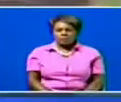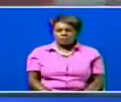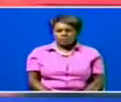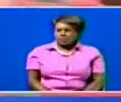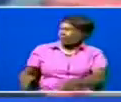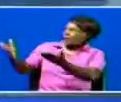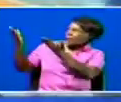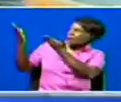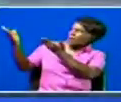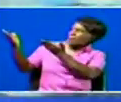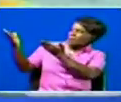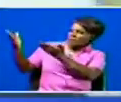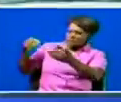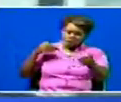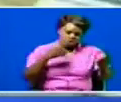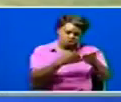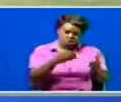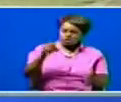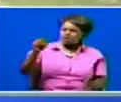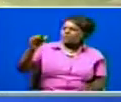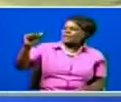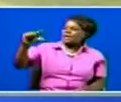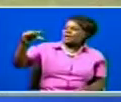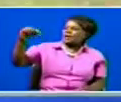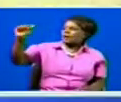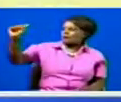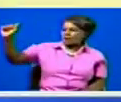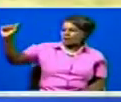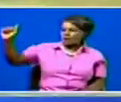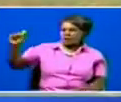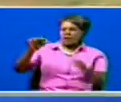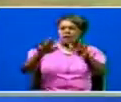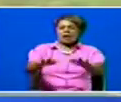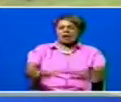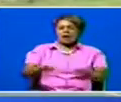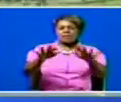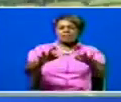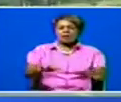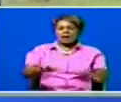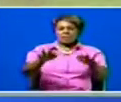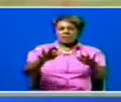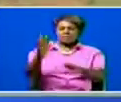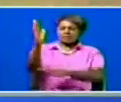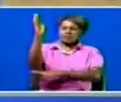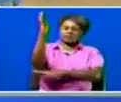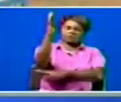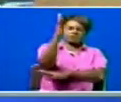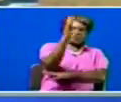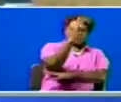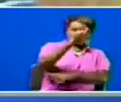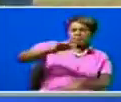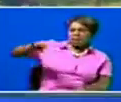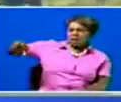Sehemu ya barabara inayokaribiana na Salga na Sachangwan huwa na utulivu wa kupumbaza. Miti, majani na